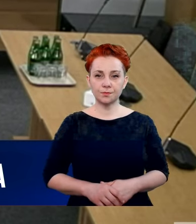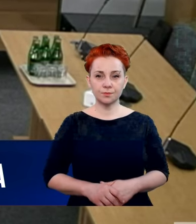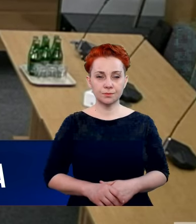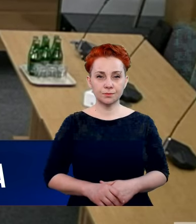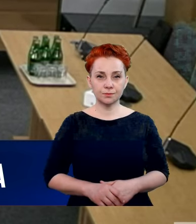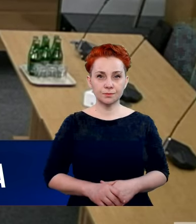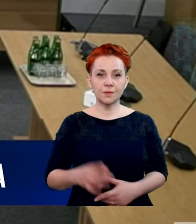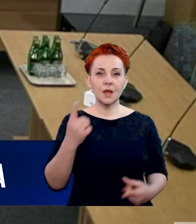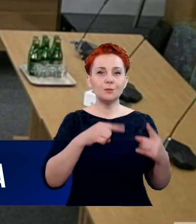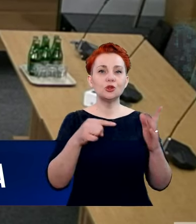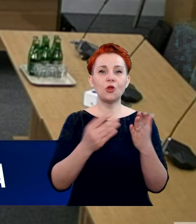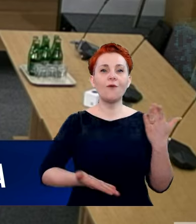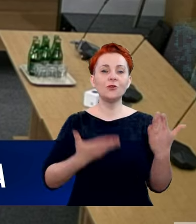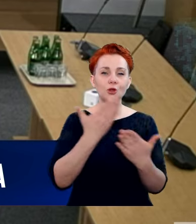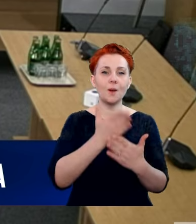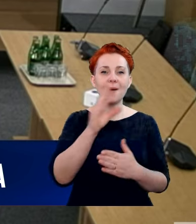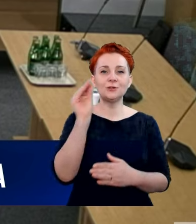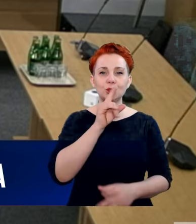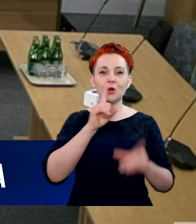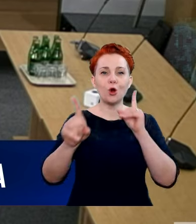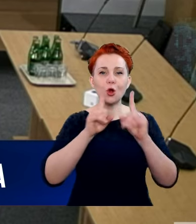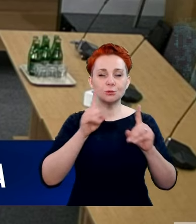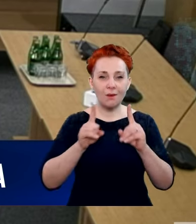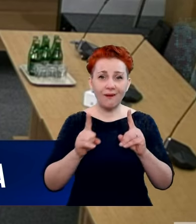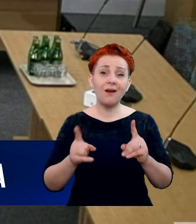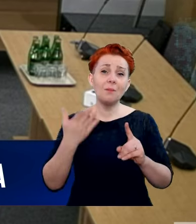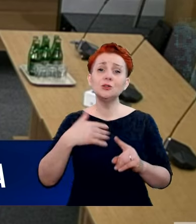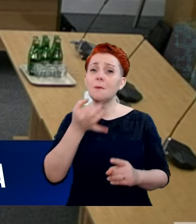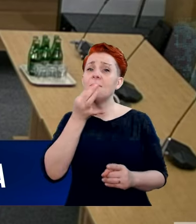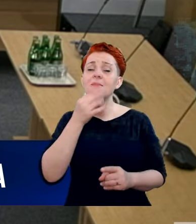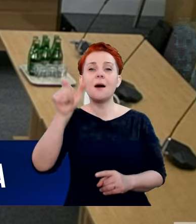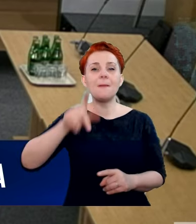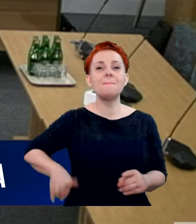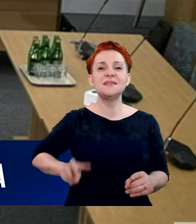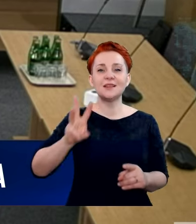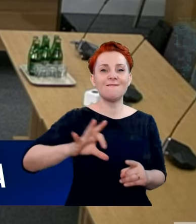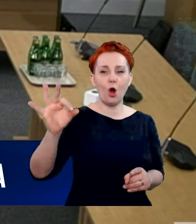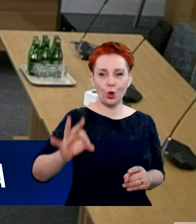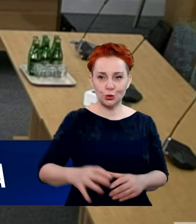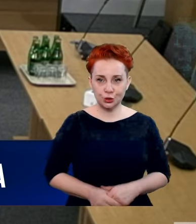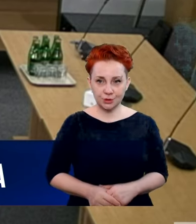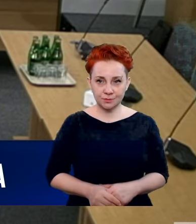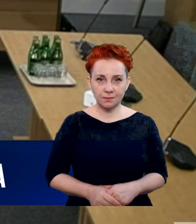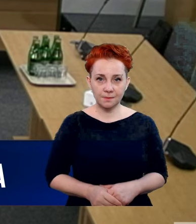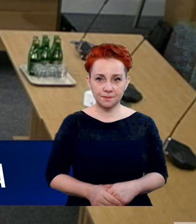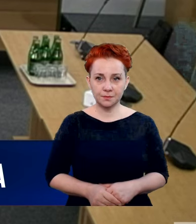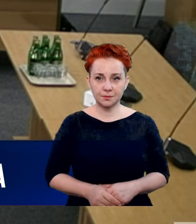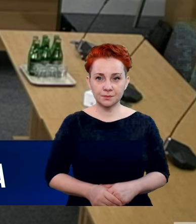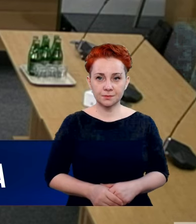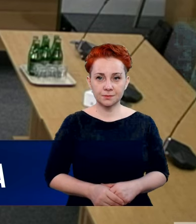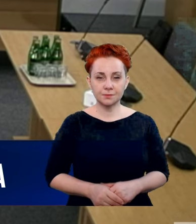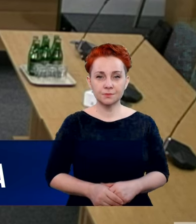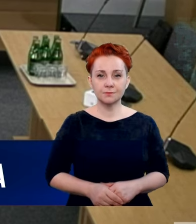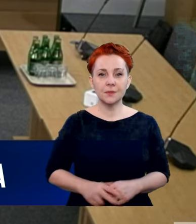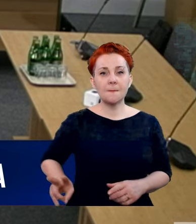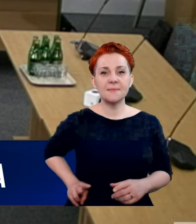tym wnioskiem będziemy mogli porozmawiać również, jak będzie przesłuchany pan minister Woś. To nie zamyka nam na tym etapie. Pan minister